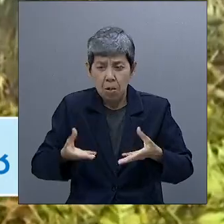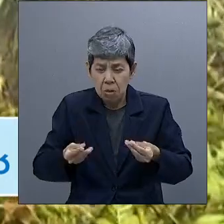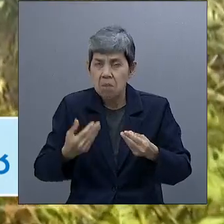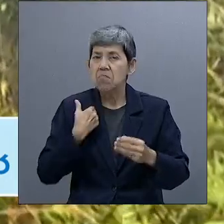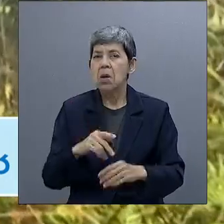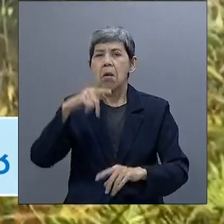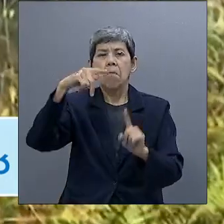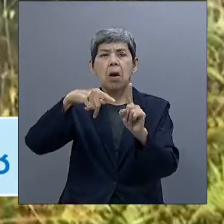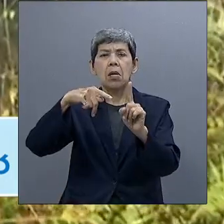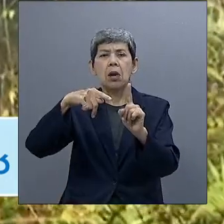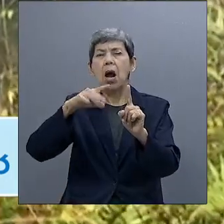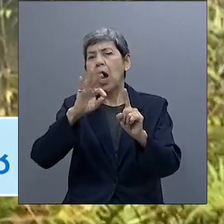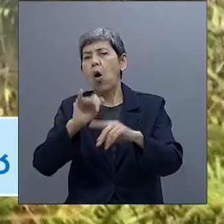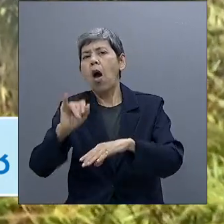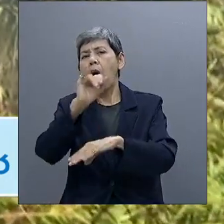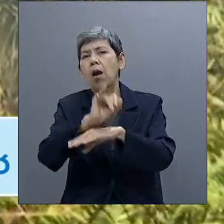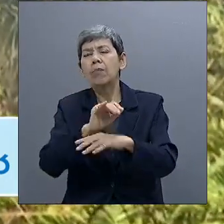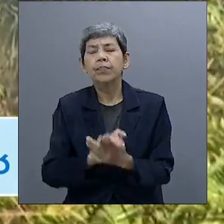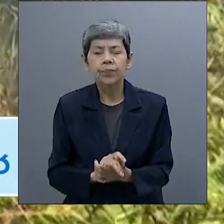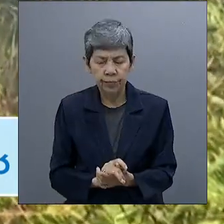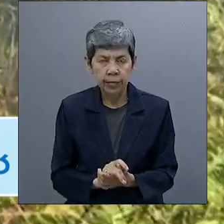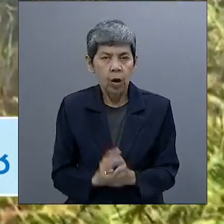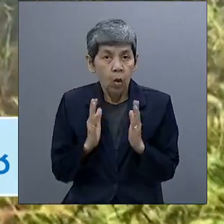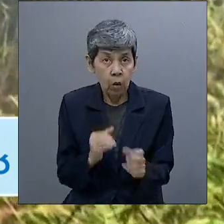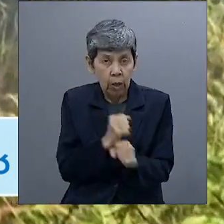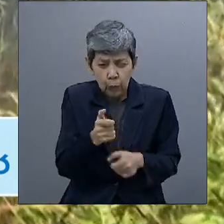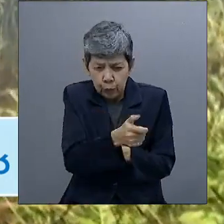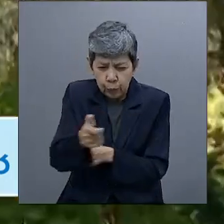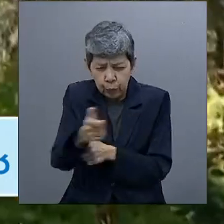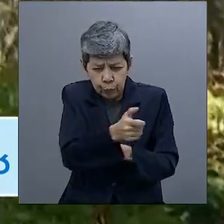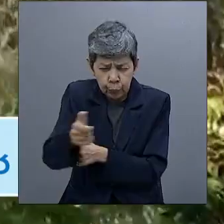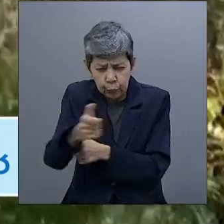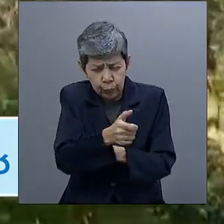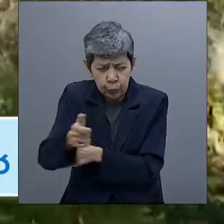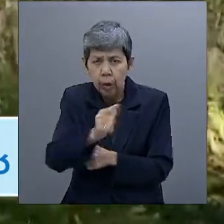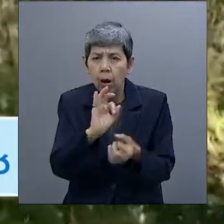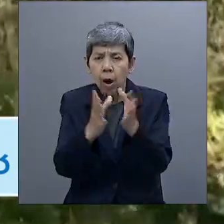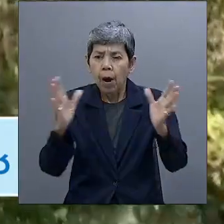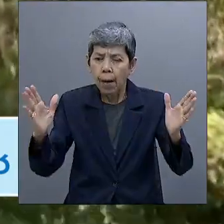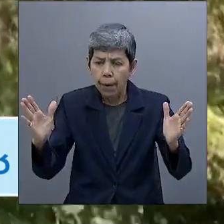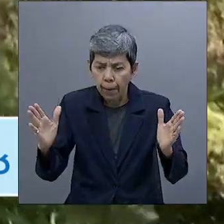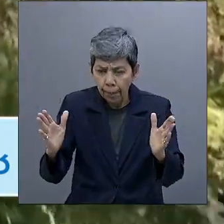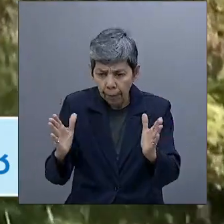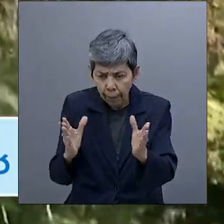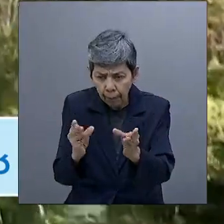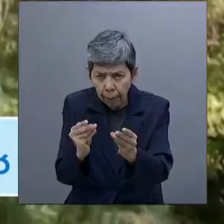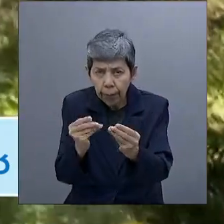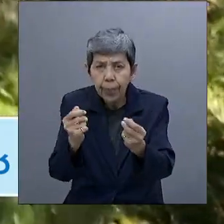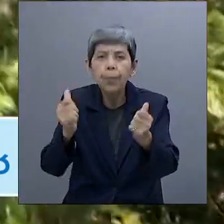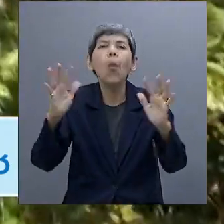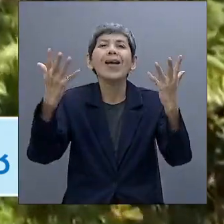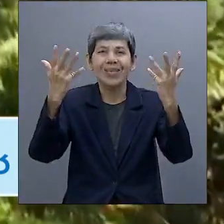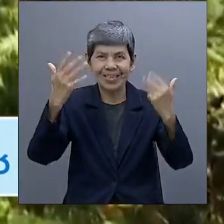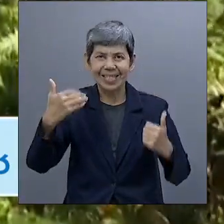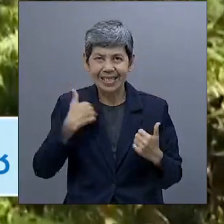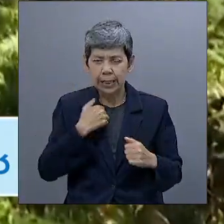า 1,900 ไร่ซึ่งล่าสุดค่ะเจ้าหน้าที่สามารถควบคุมไฟป่าให้อยู่ในวงจำกัดได้ตลอดทั้งคืนที่ผ่านมาแ